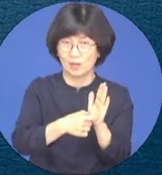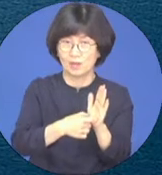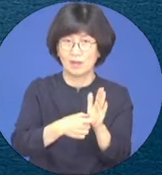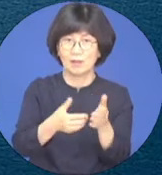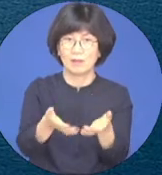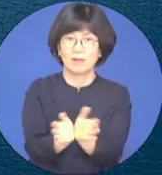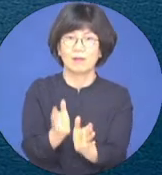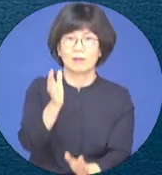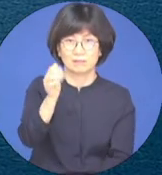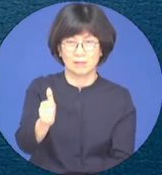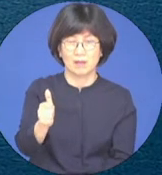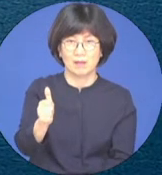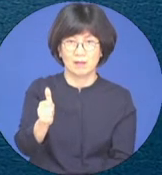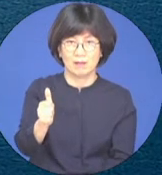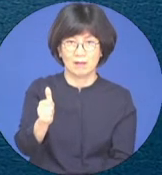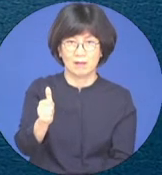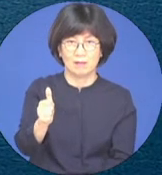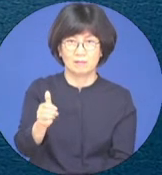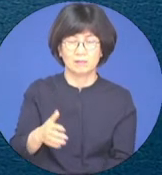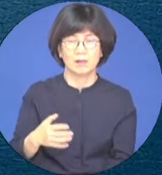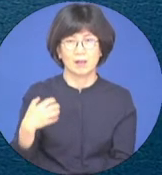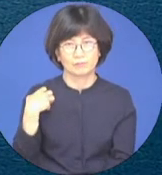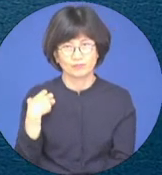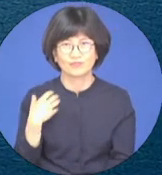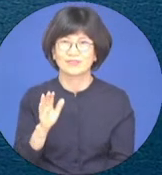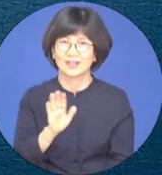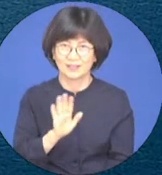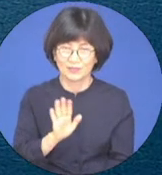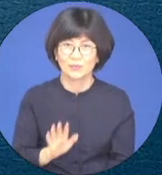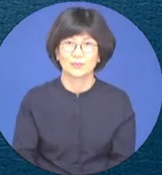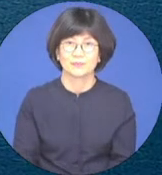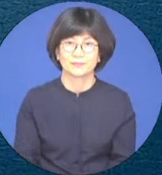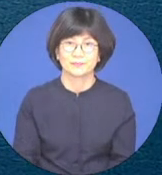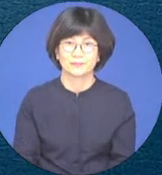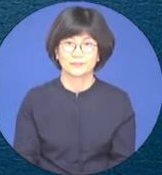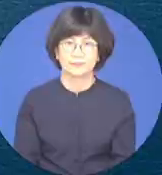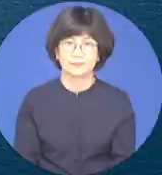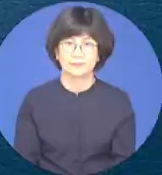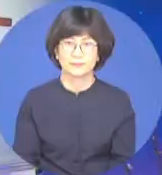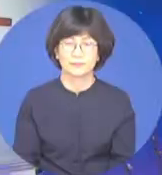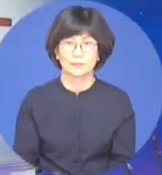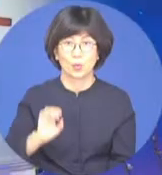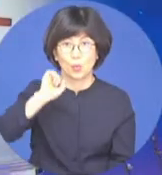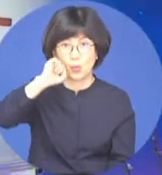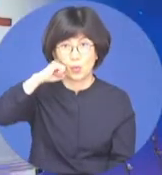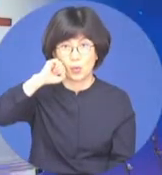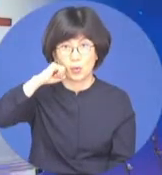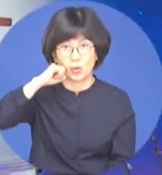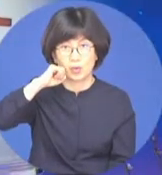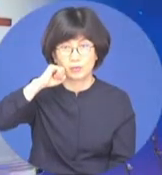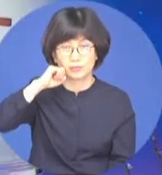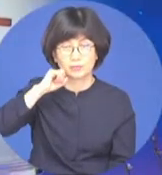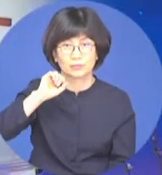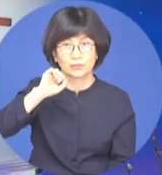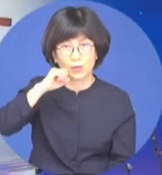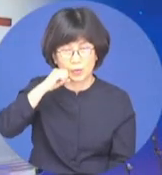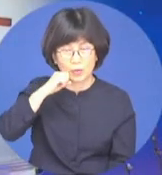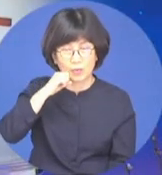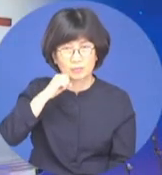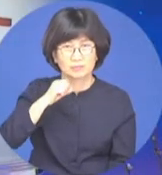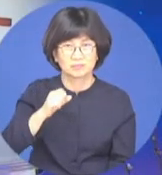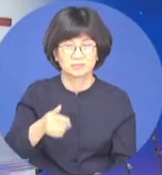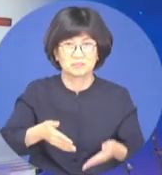됐는데 이게 이제 감투는 아니고요. 이거는 이제 어려운 미자리 교회, 농어촌